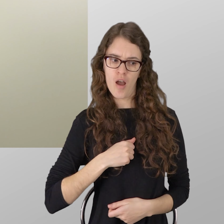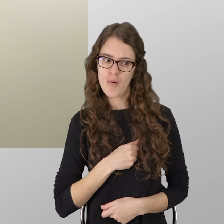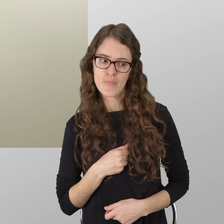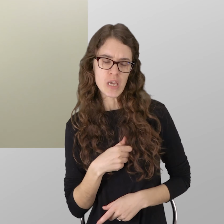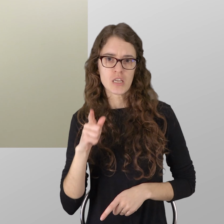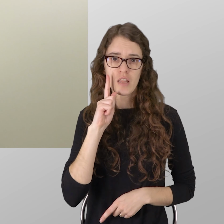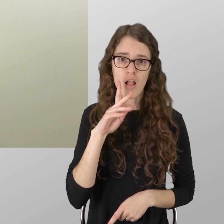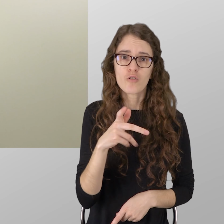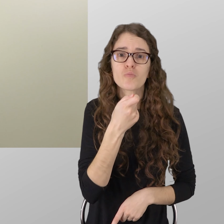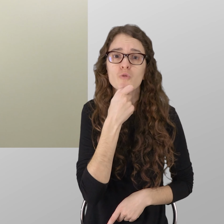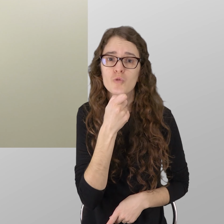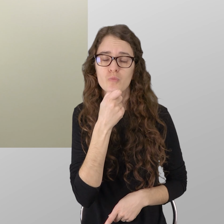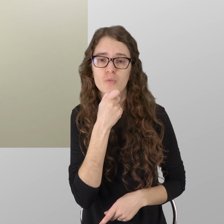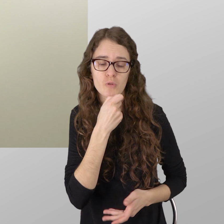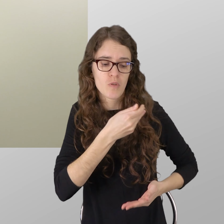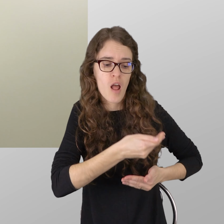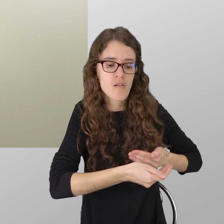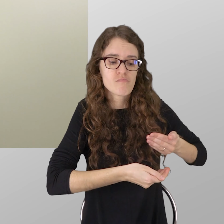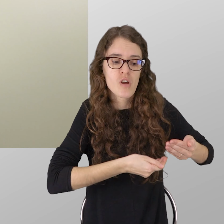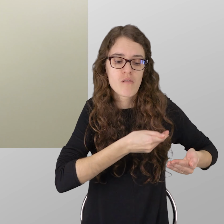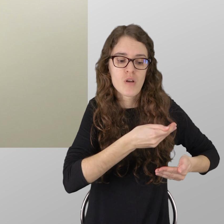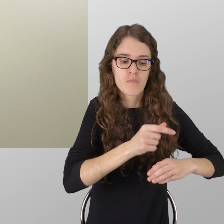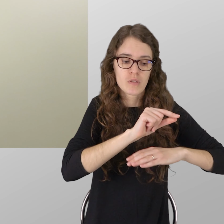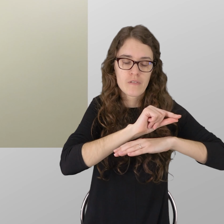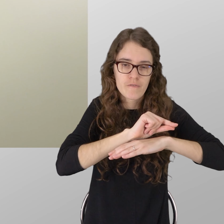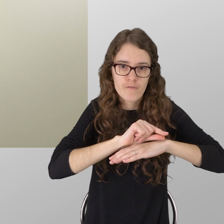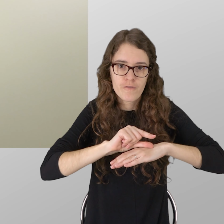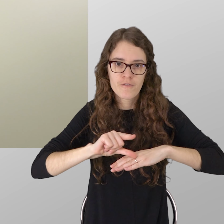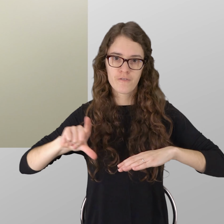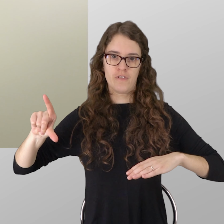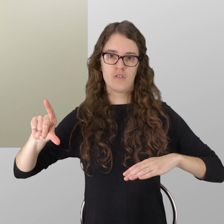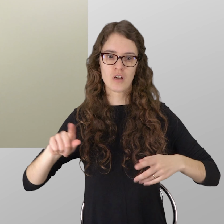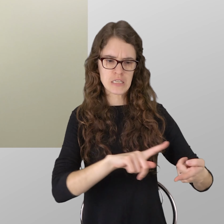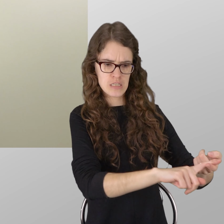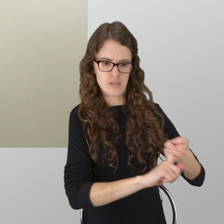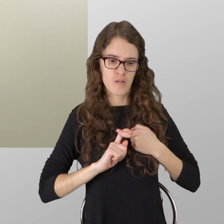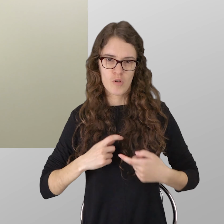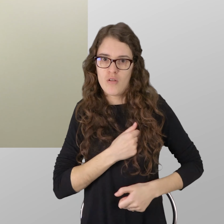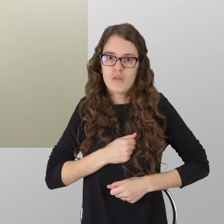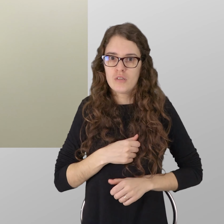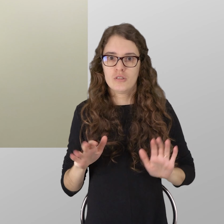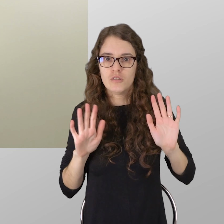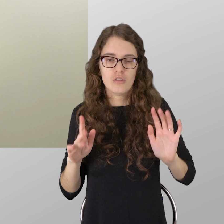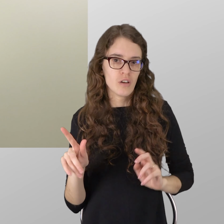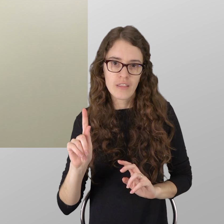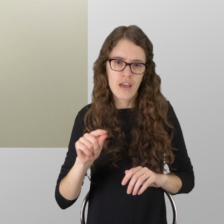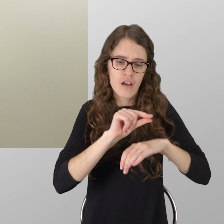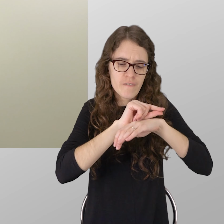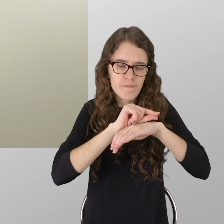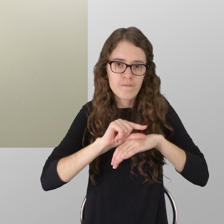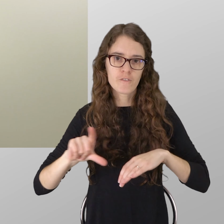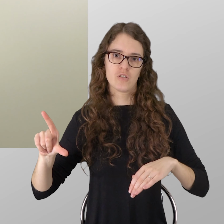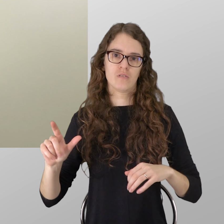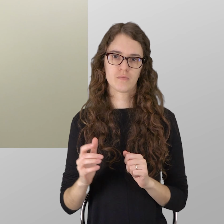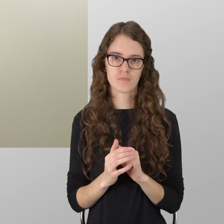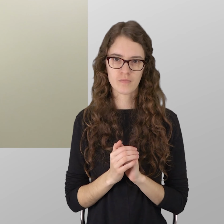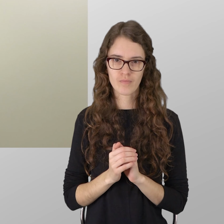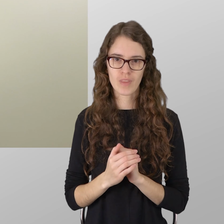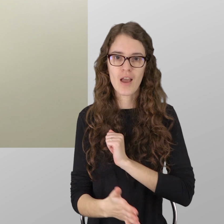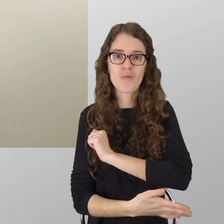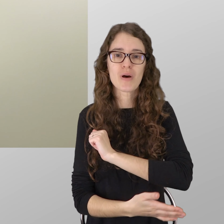nesitipriai savęgazintumėm, bet po truputėlį įveiktumėm savo tą išsigandimą. Ir paskutinis